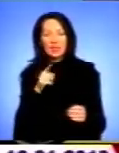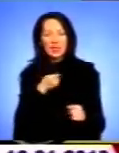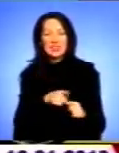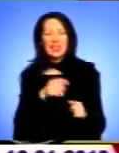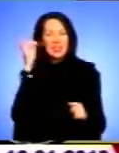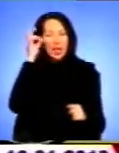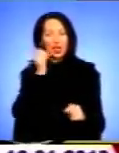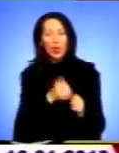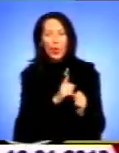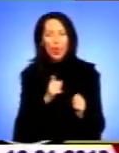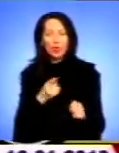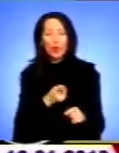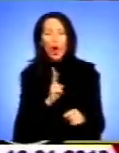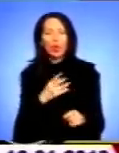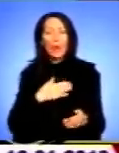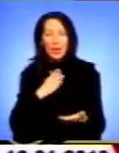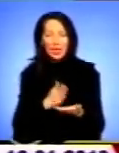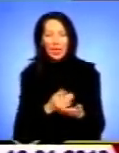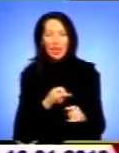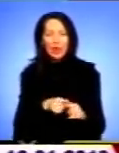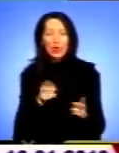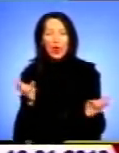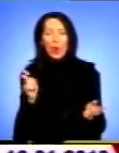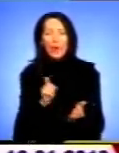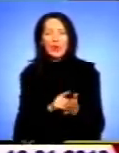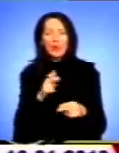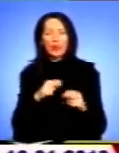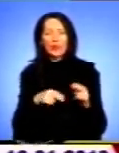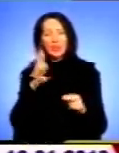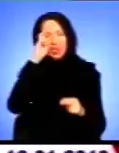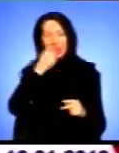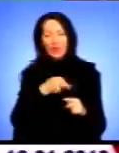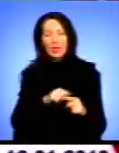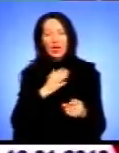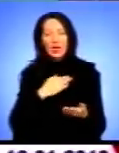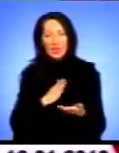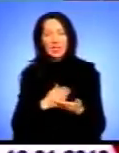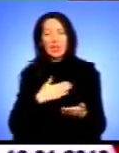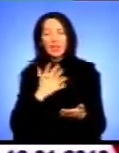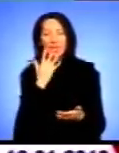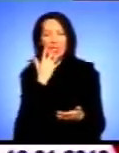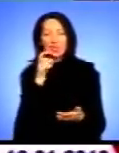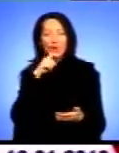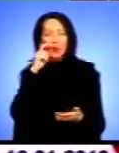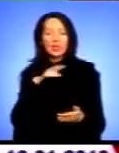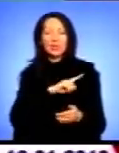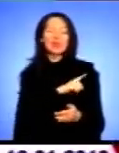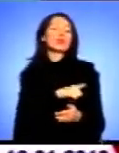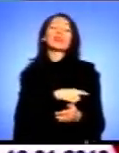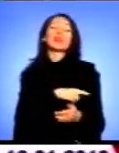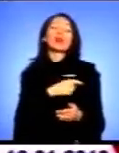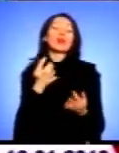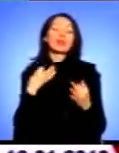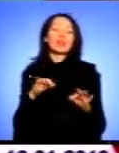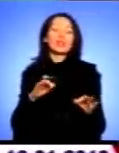ми повинні будувати державу, яка є наша нація, українська, сильна, незалежна. Тому нехай